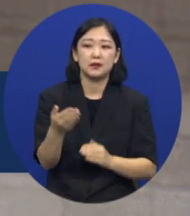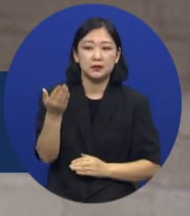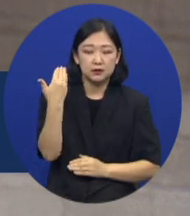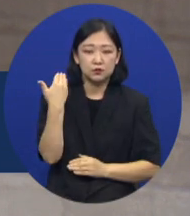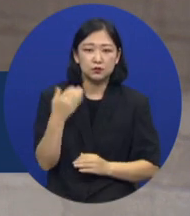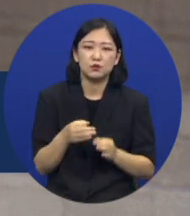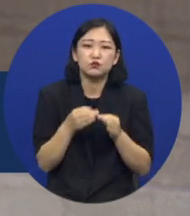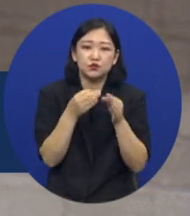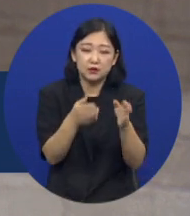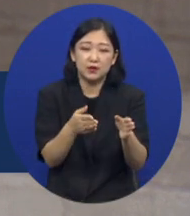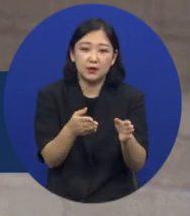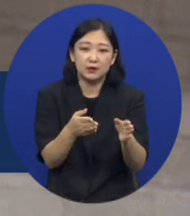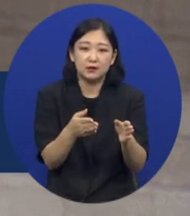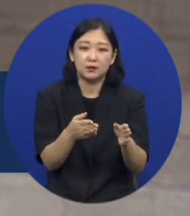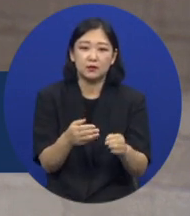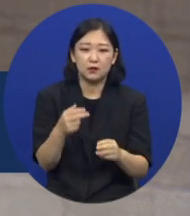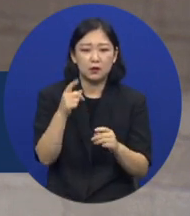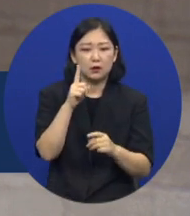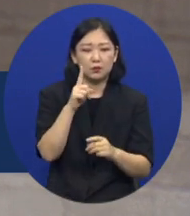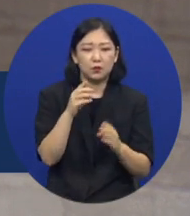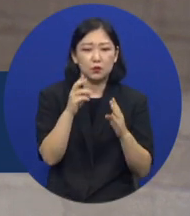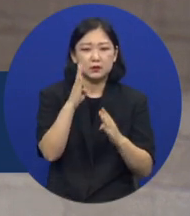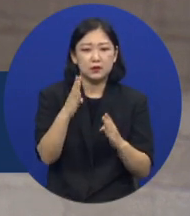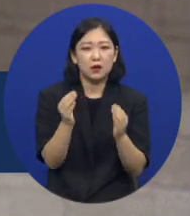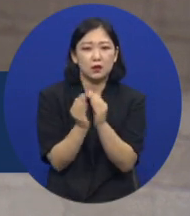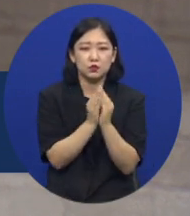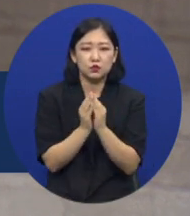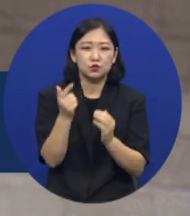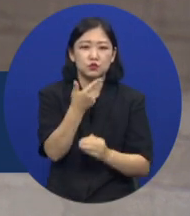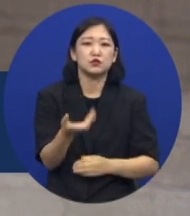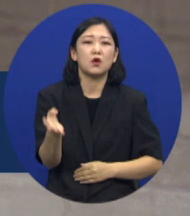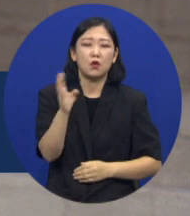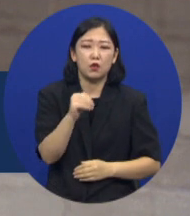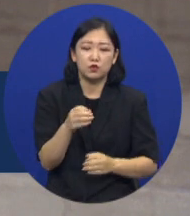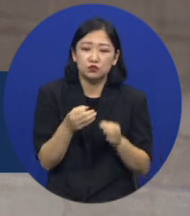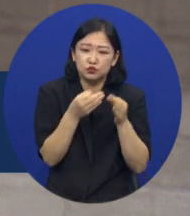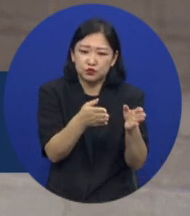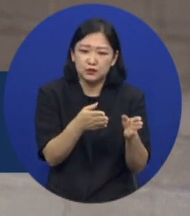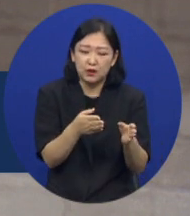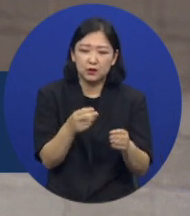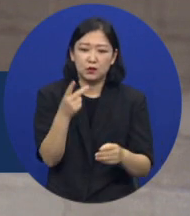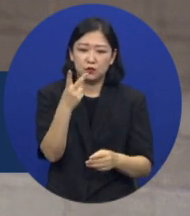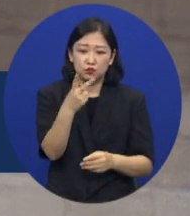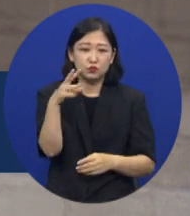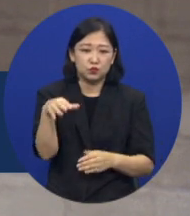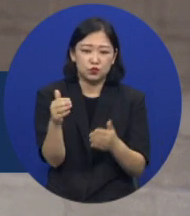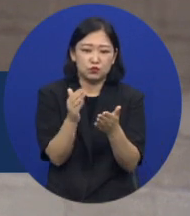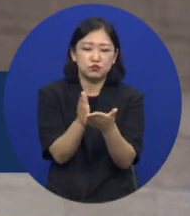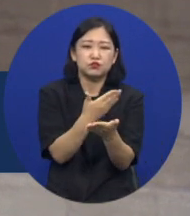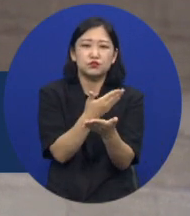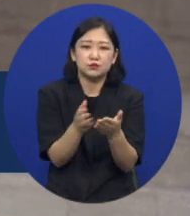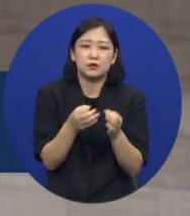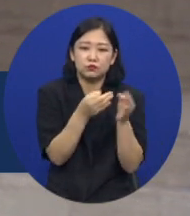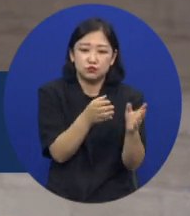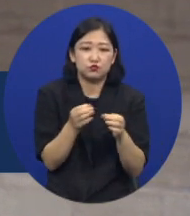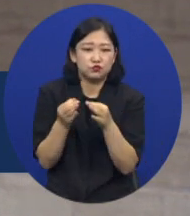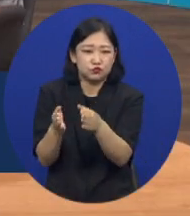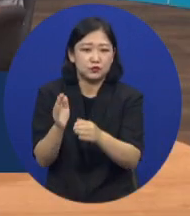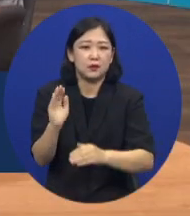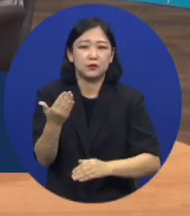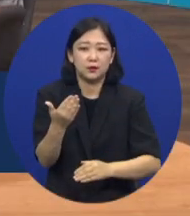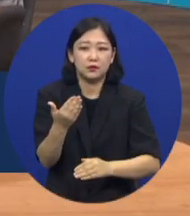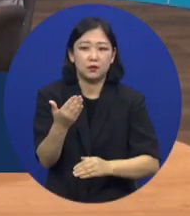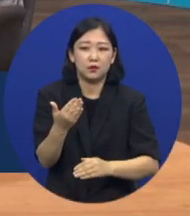투자하기로 했던 4조 6천억 규모의 공항 투자는 그렇게 두 갈래로 분산 투자를 해서